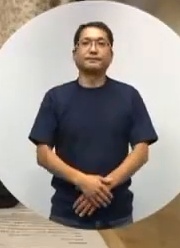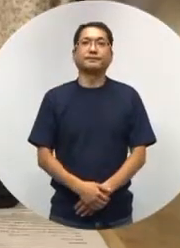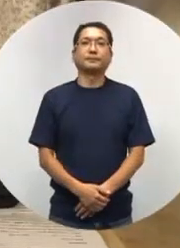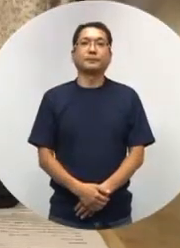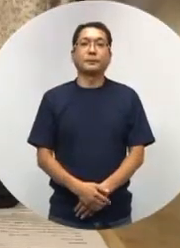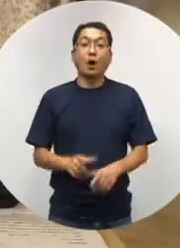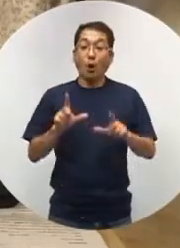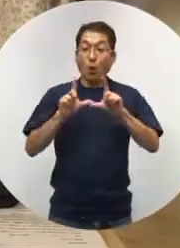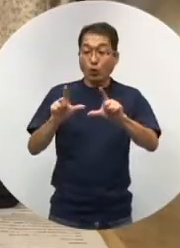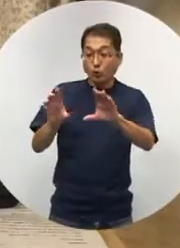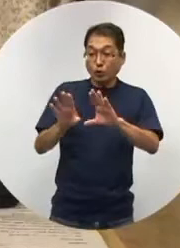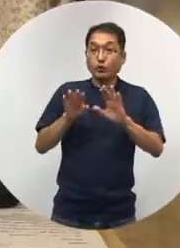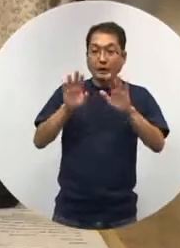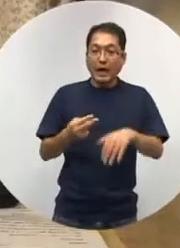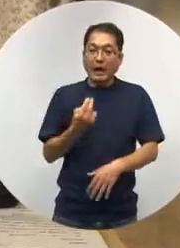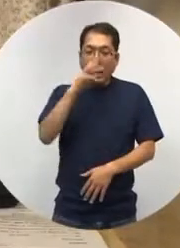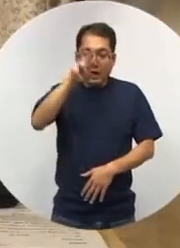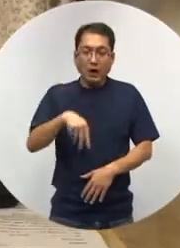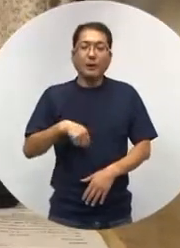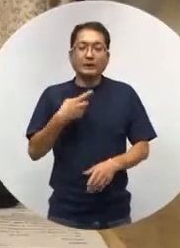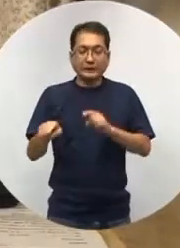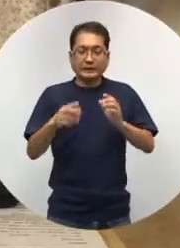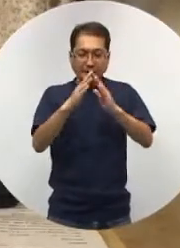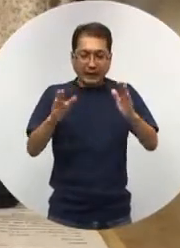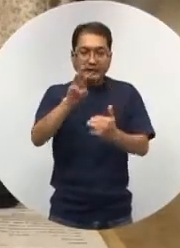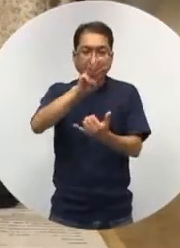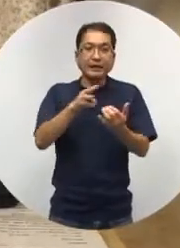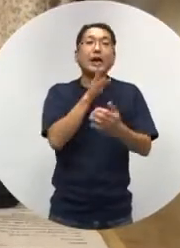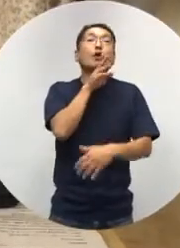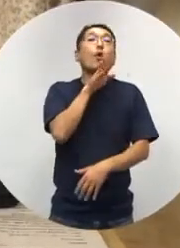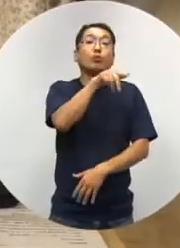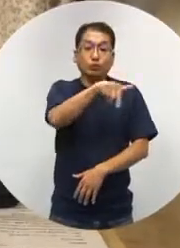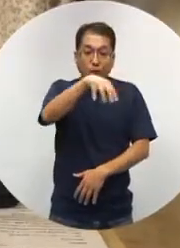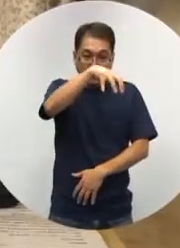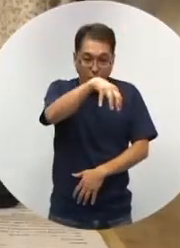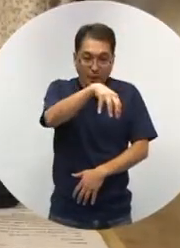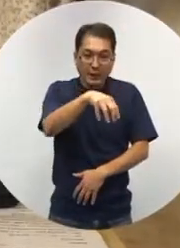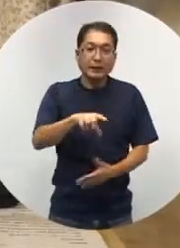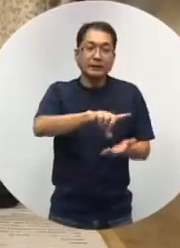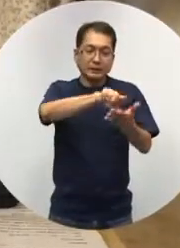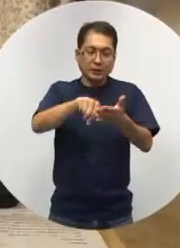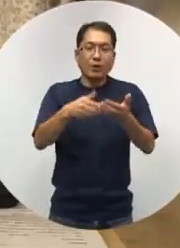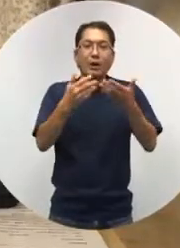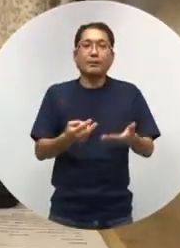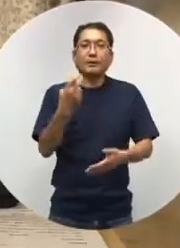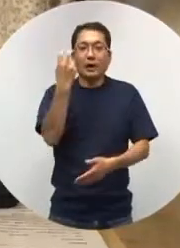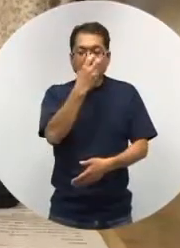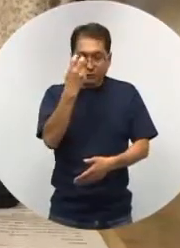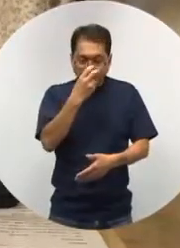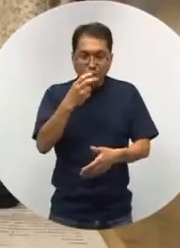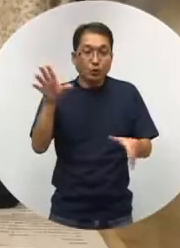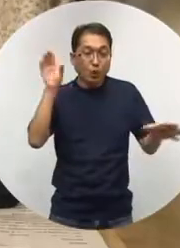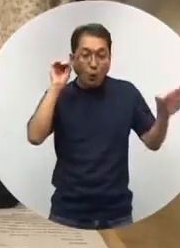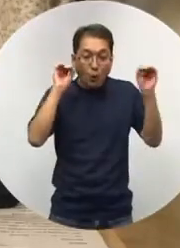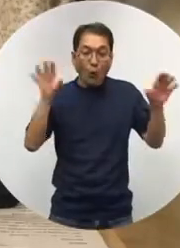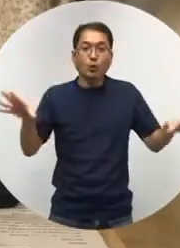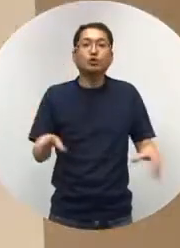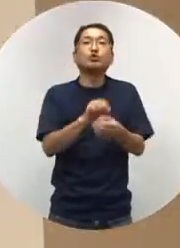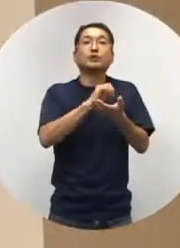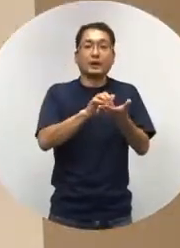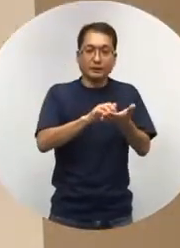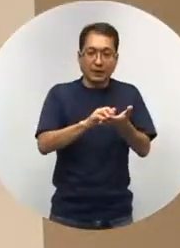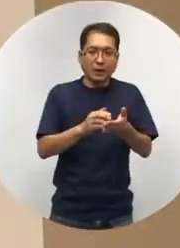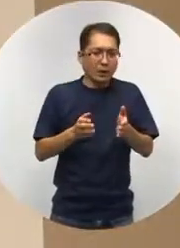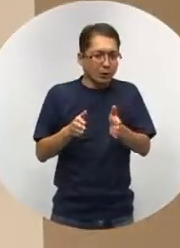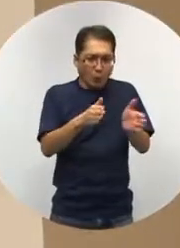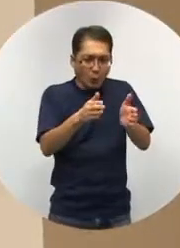報告を受けた香川自治会災害本部では地域の安否確認情報を集計して道路や